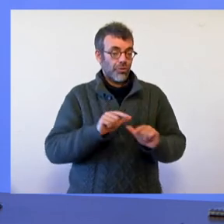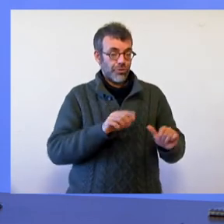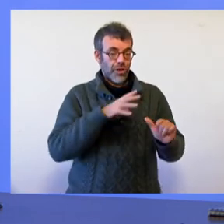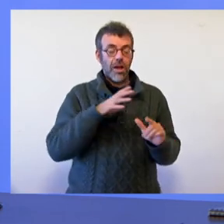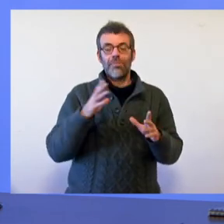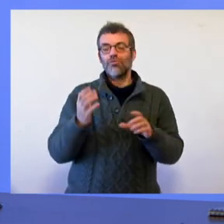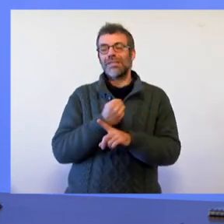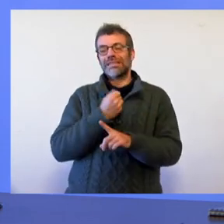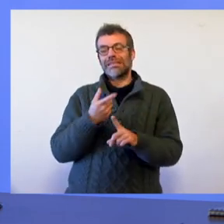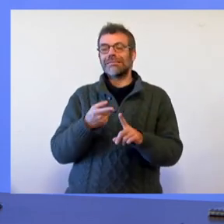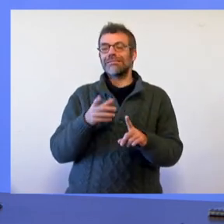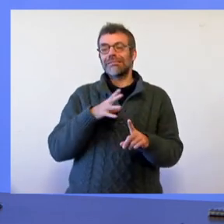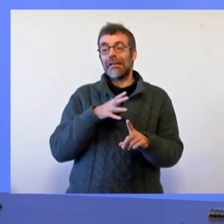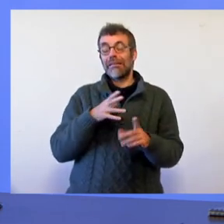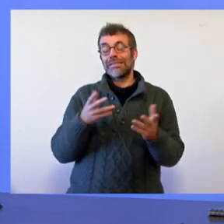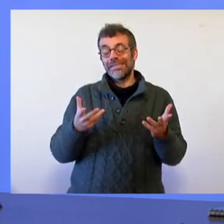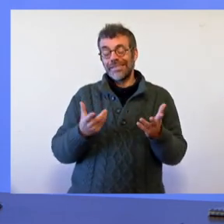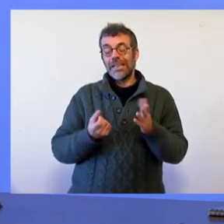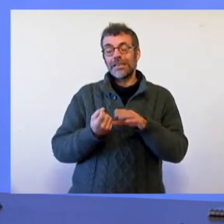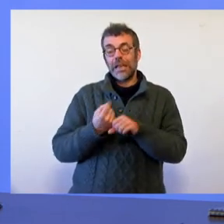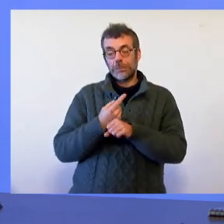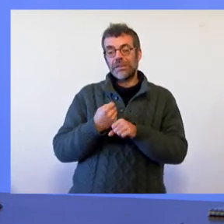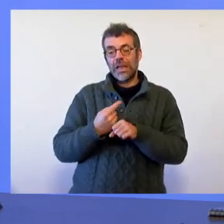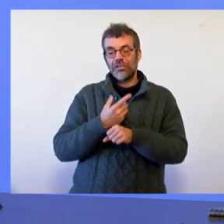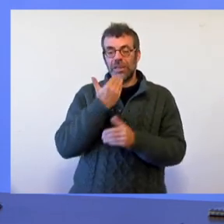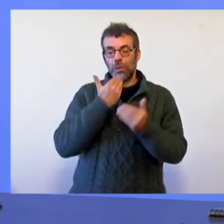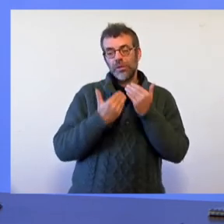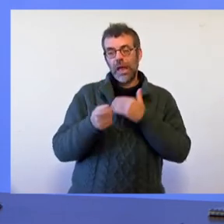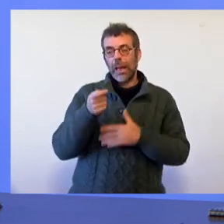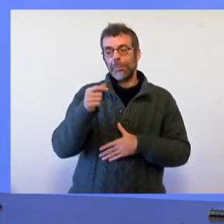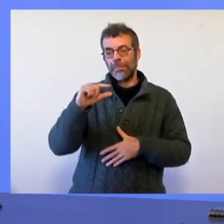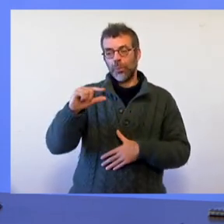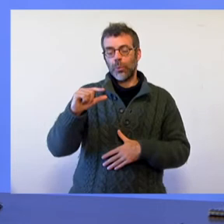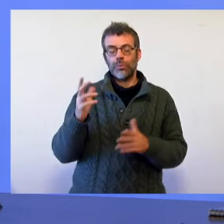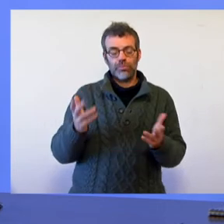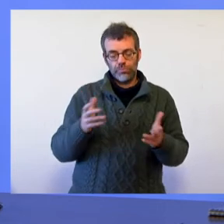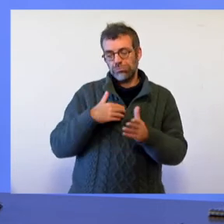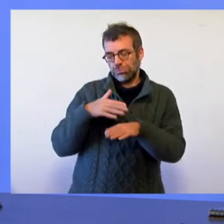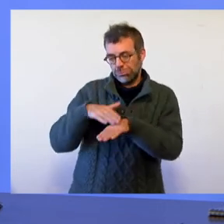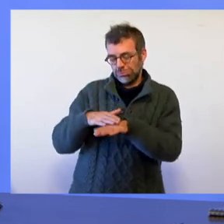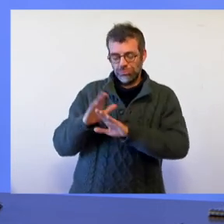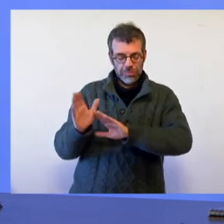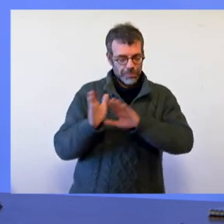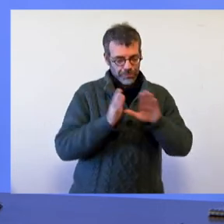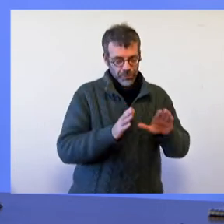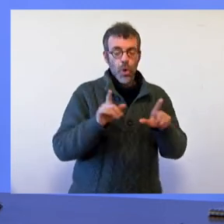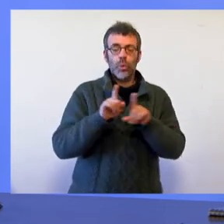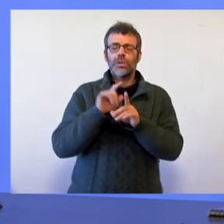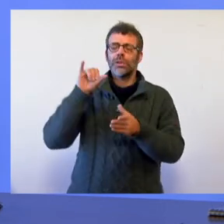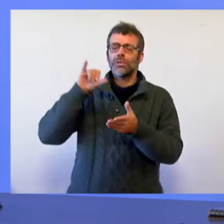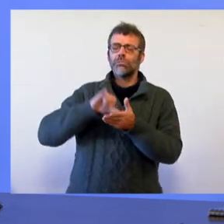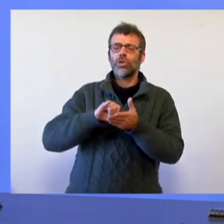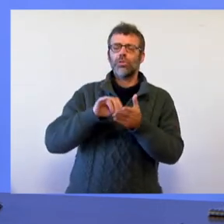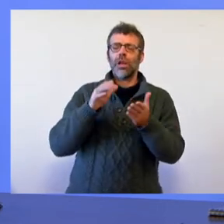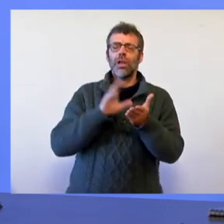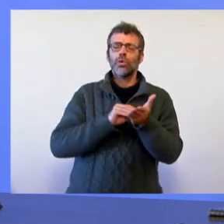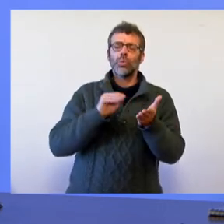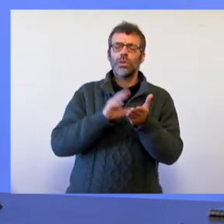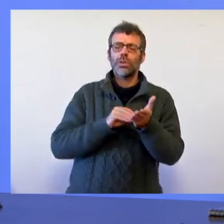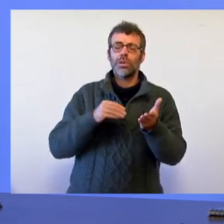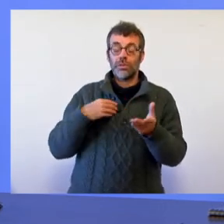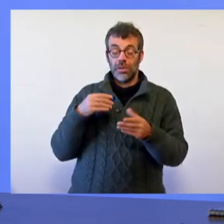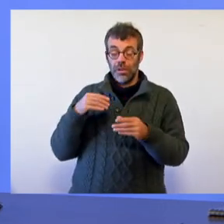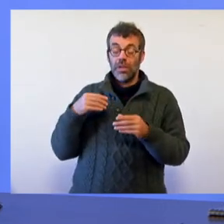du gaspillage alimentaire. Je voulais rappeler aussi que cette année, la cuisine centrale a fourni les repas pour le centre